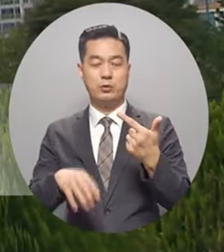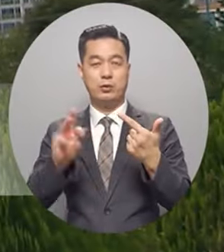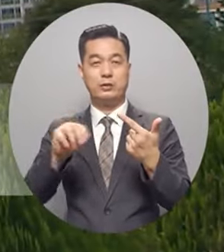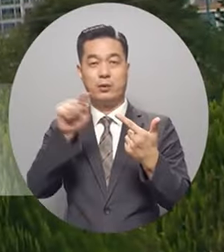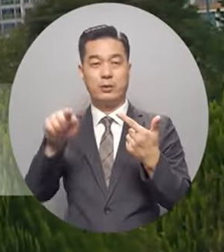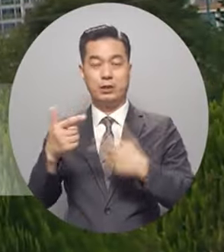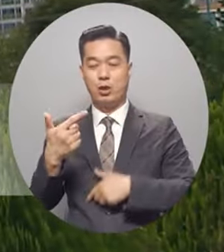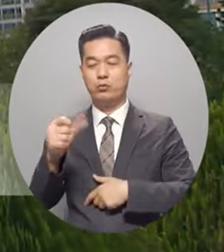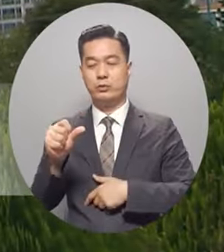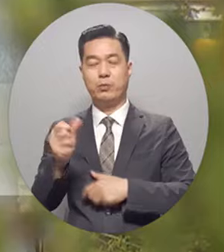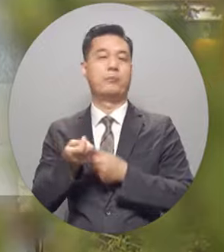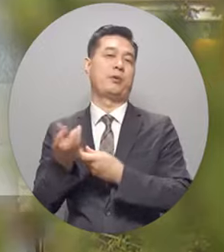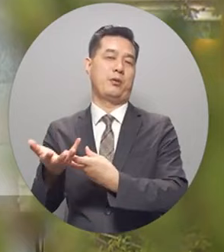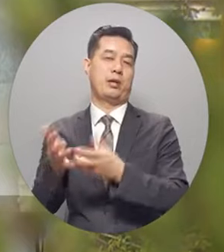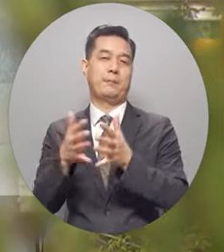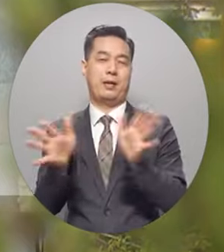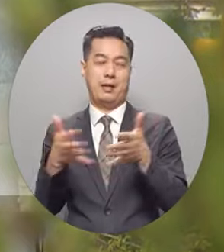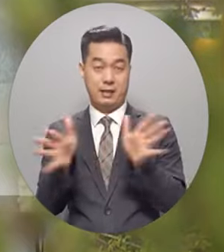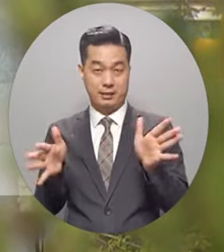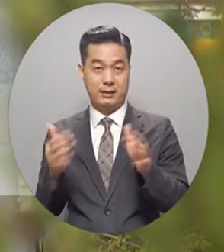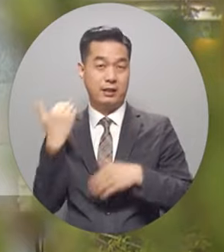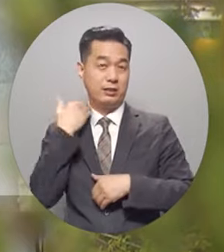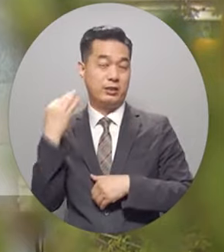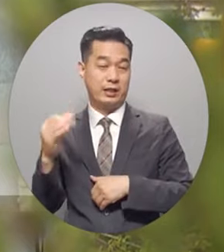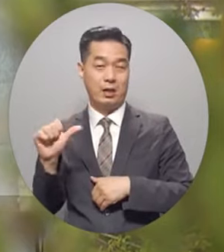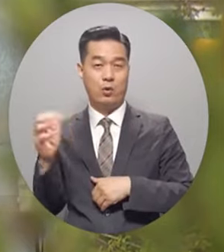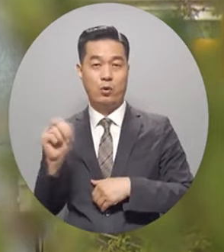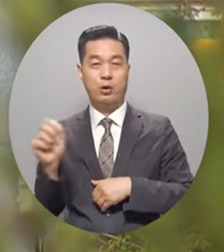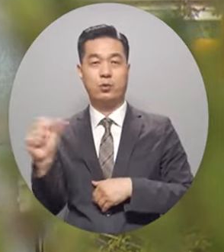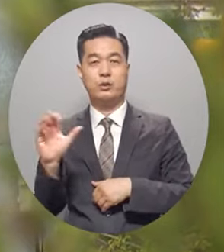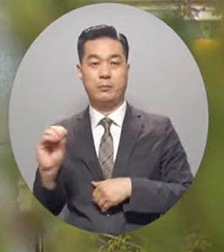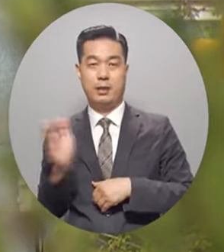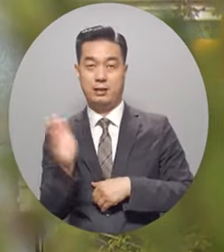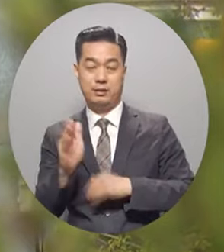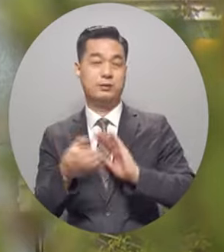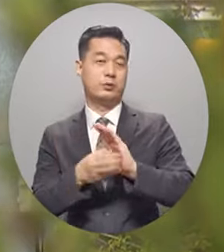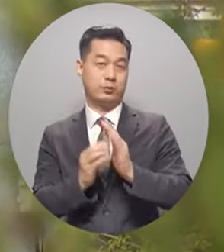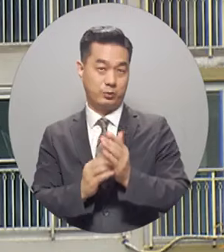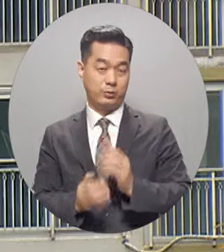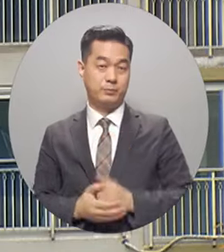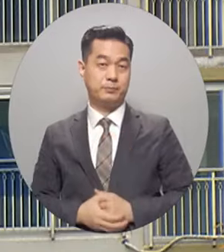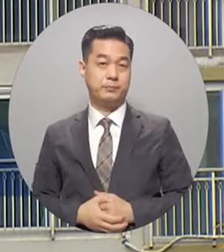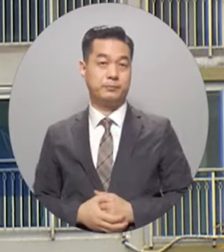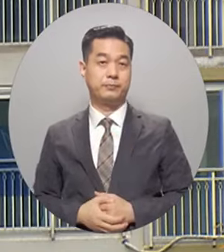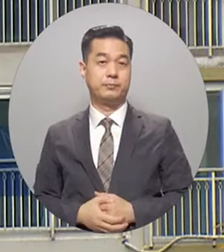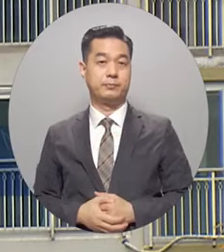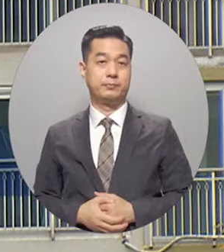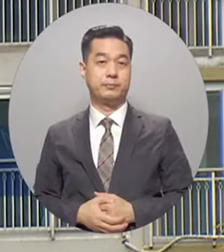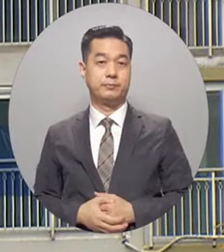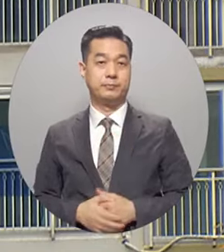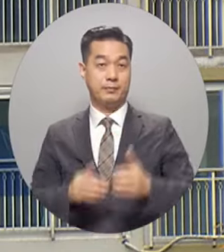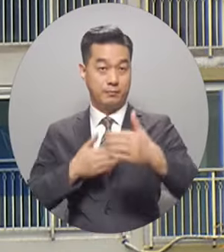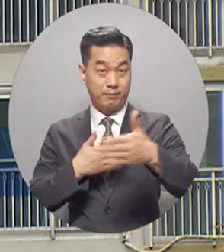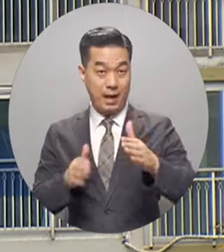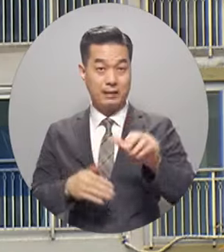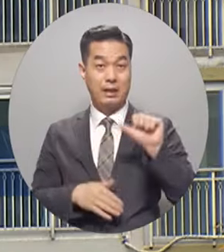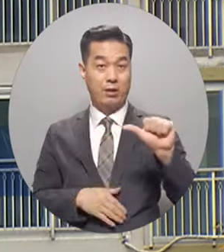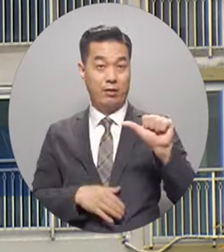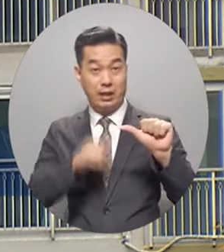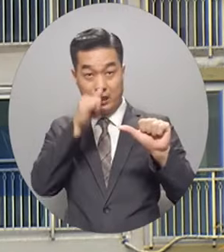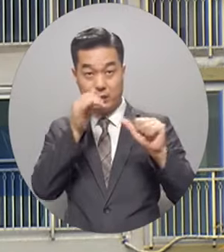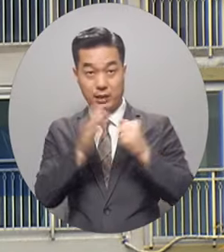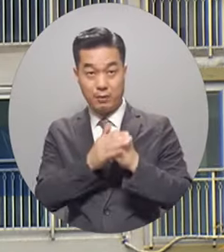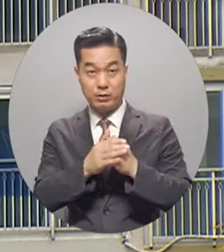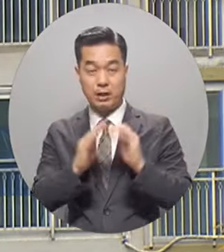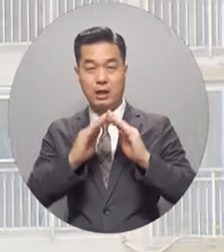형대 아파트입니다 전세가 5억 5천만 원 정도입니다 항이 다섯 개 있기 때문에 두 가고 풀리 될 수 있는